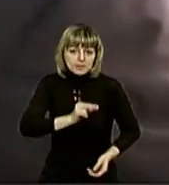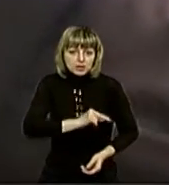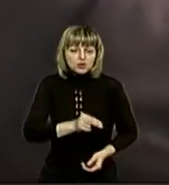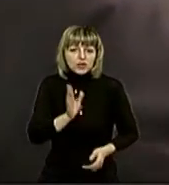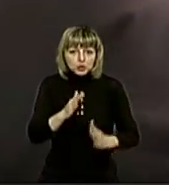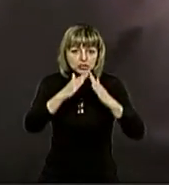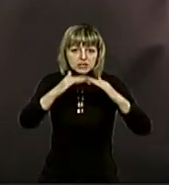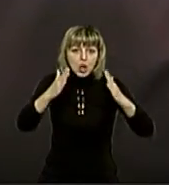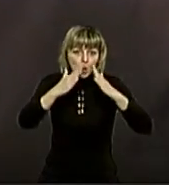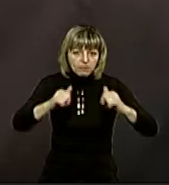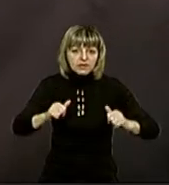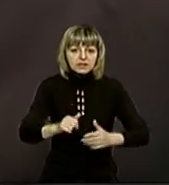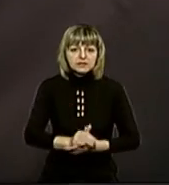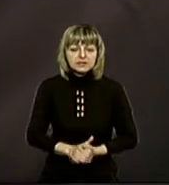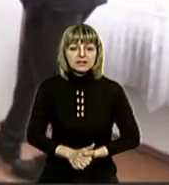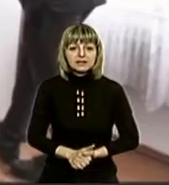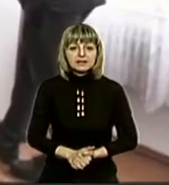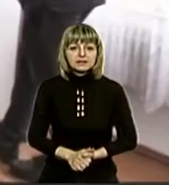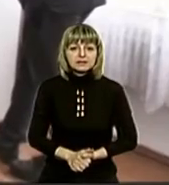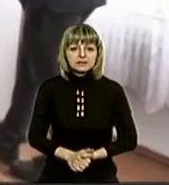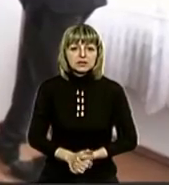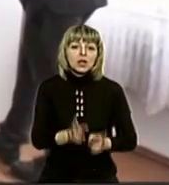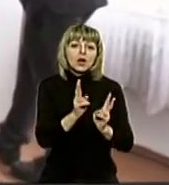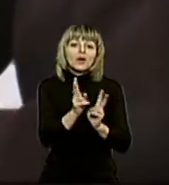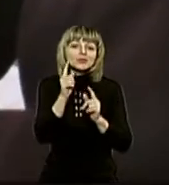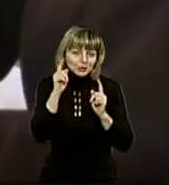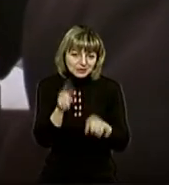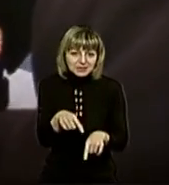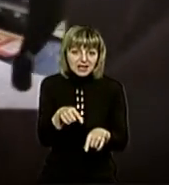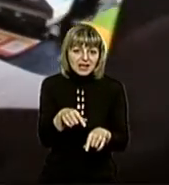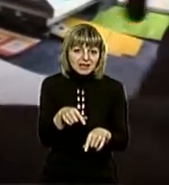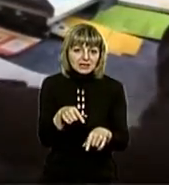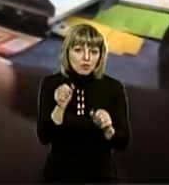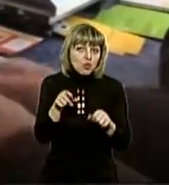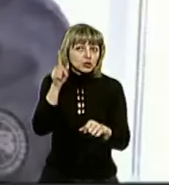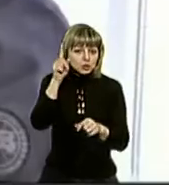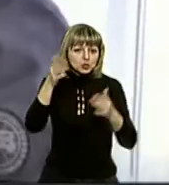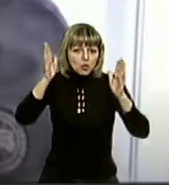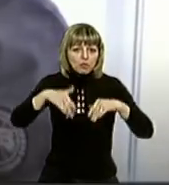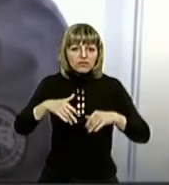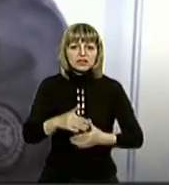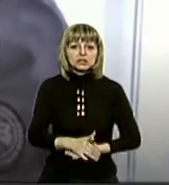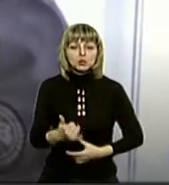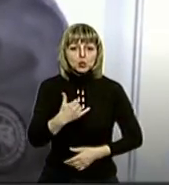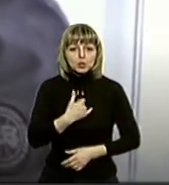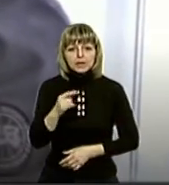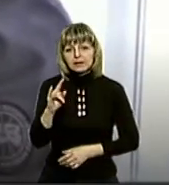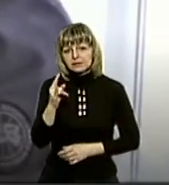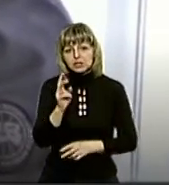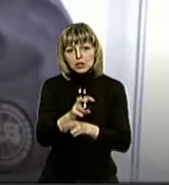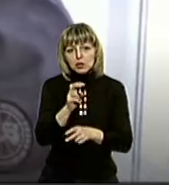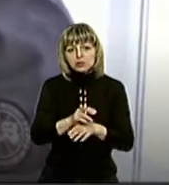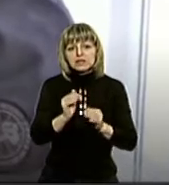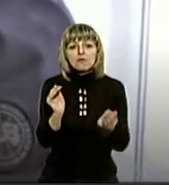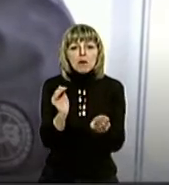де обвалився дах? Звісно, дуже. А хто його знає, може і потолок обвалитися. У мене дитина в маленькій школі, тут